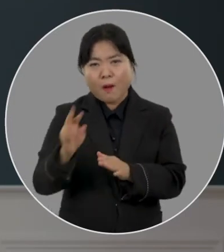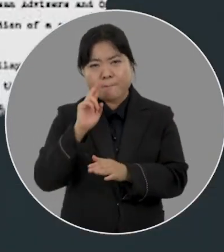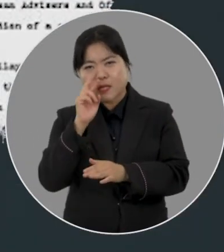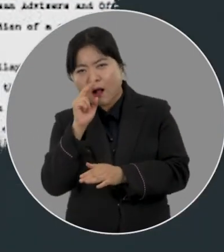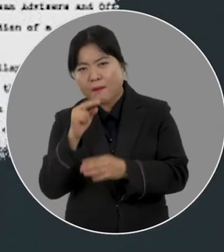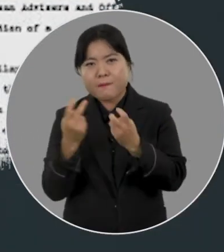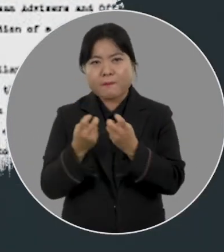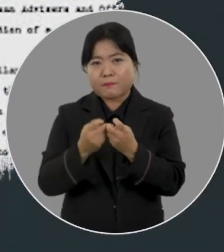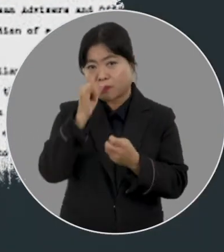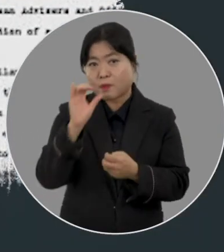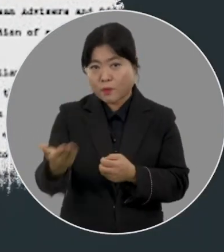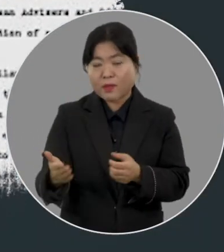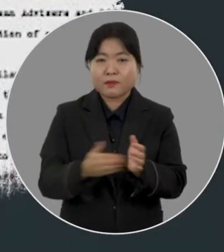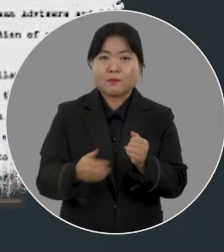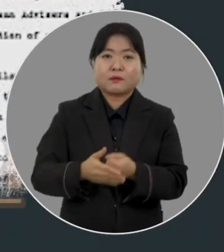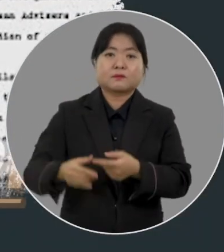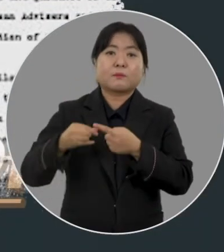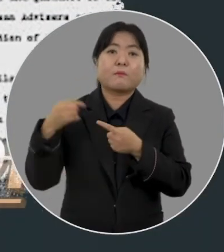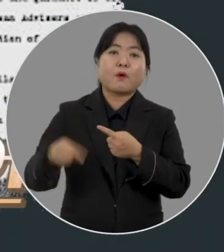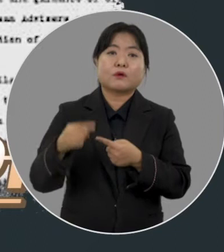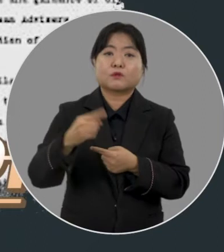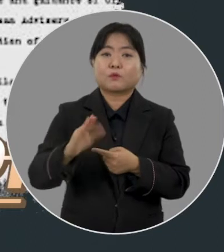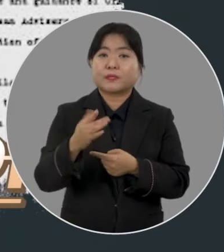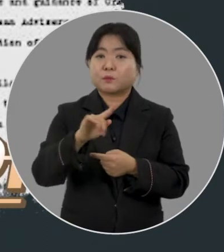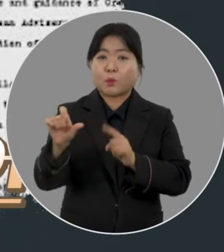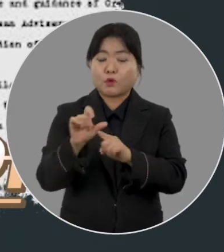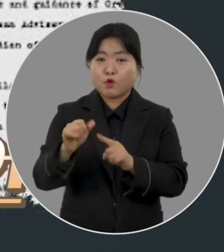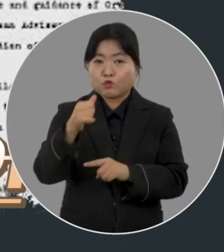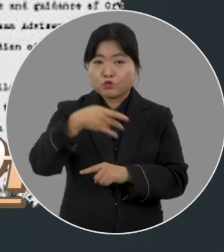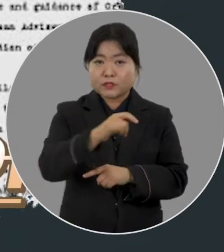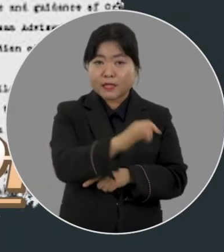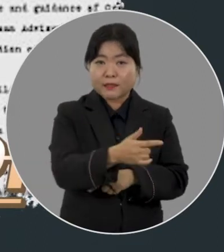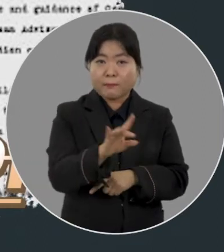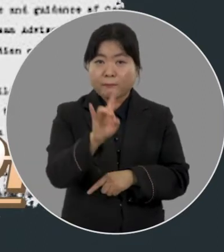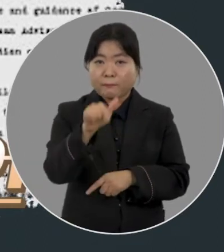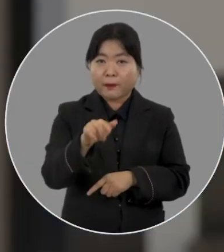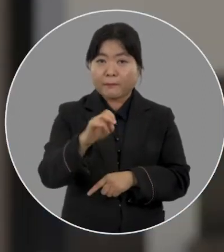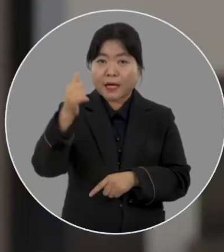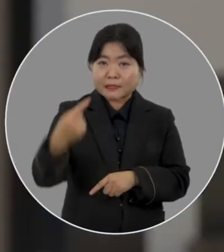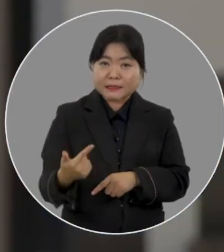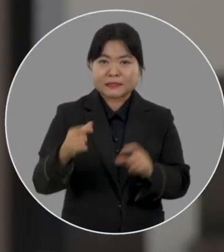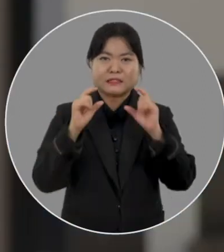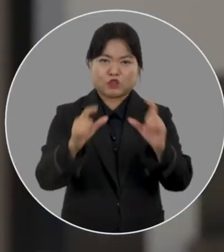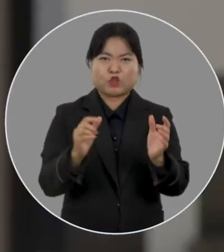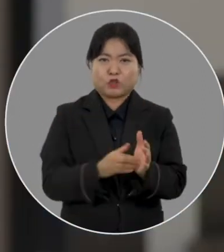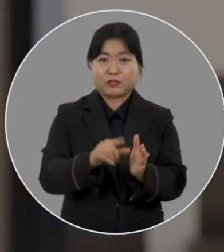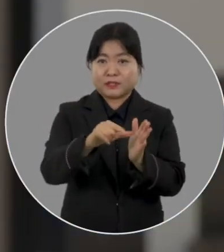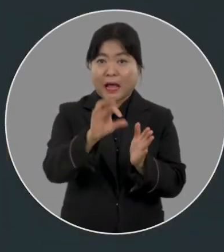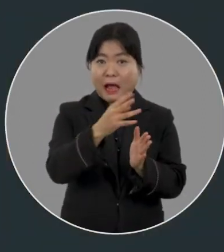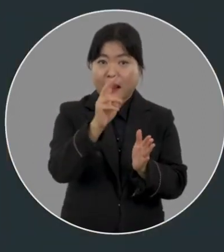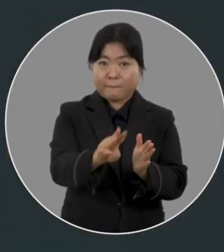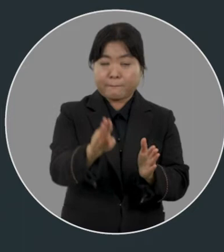됐습니다. 그 첫 번째가 1915년 후세인 맥마흔 선언입니다. 당시 아랍